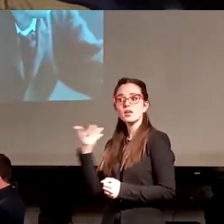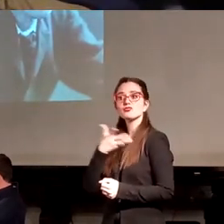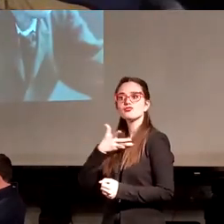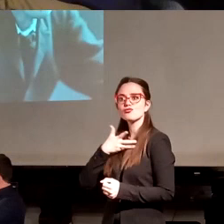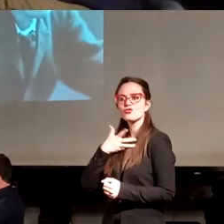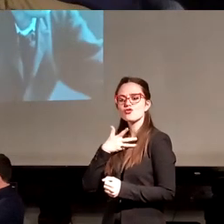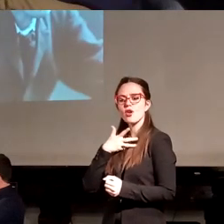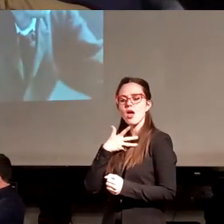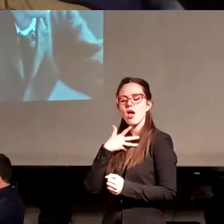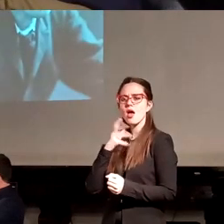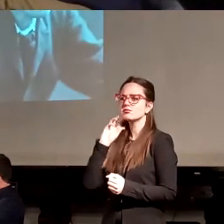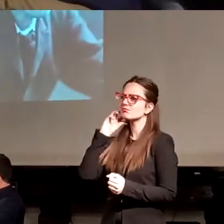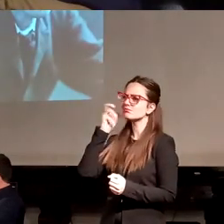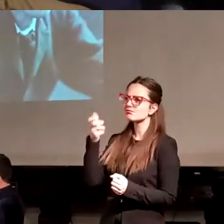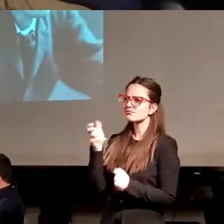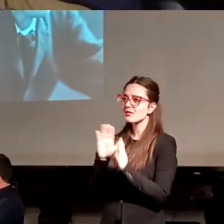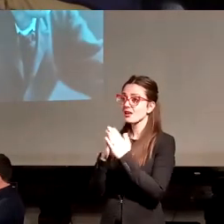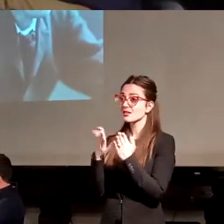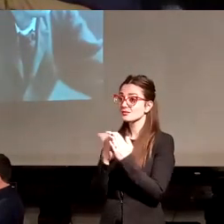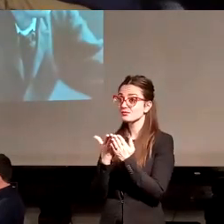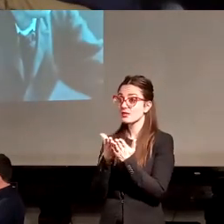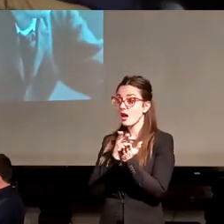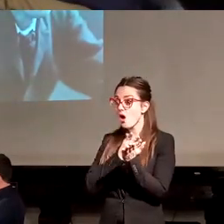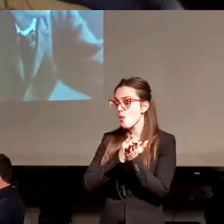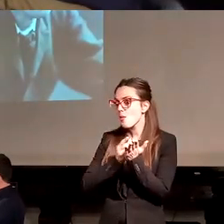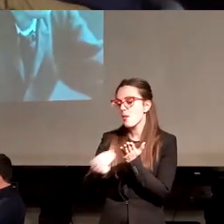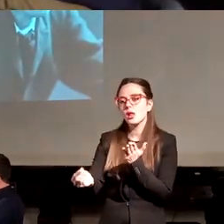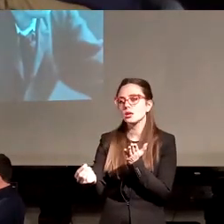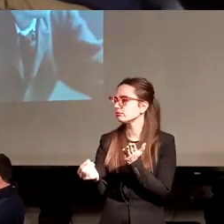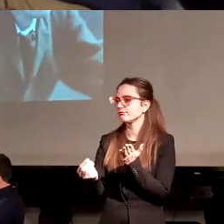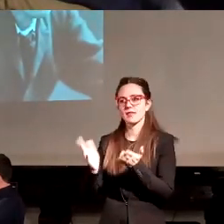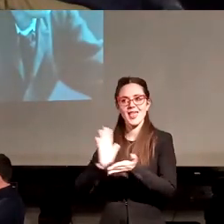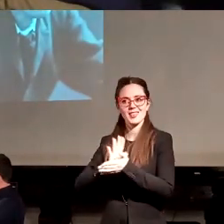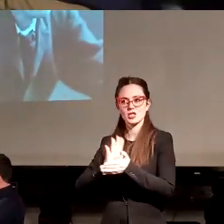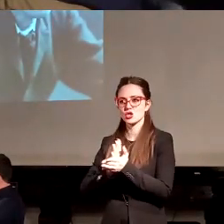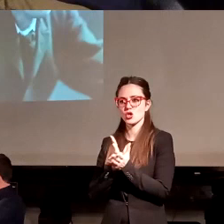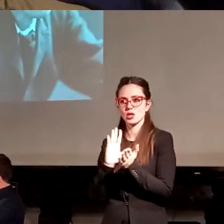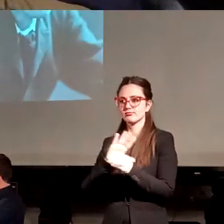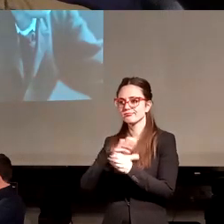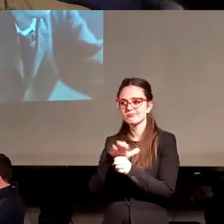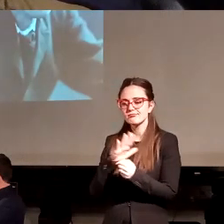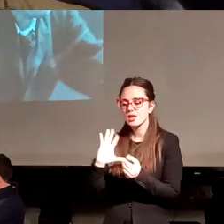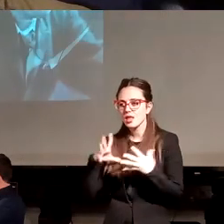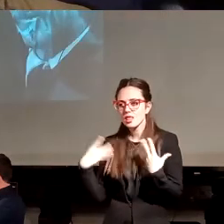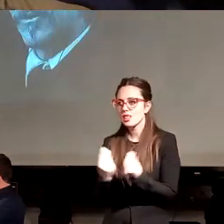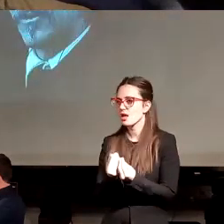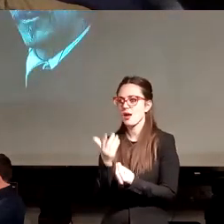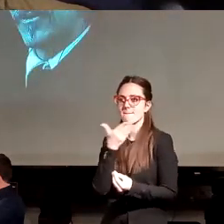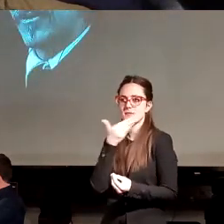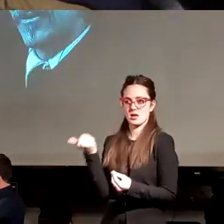trova questa stranezza di non trovare un'edizione completa e se esistono l'edizione beni di tutti i classici inglesi